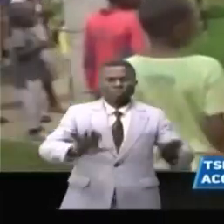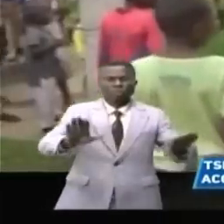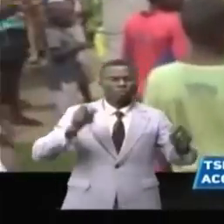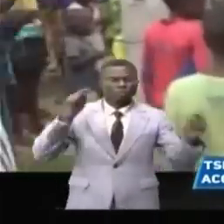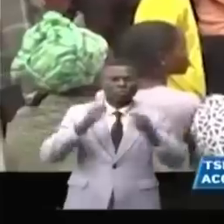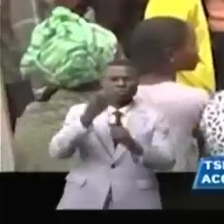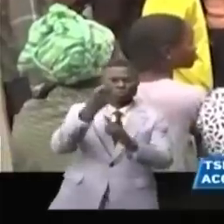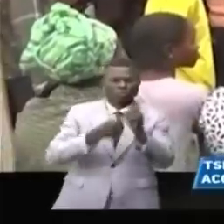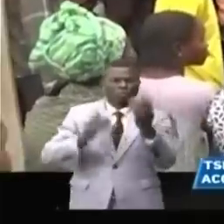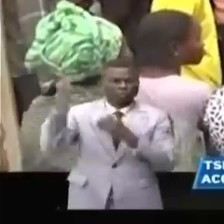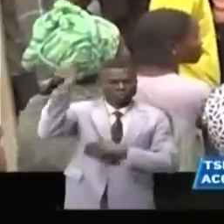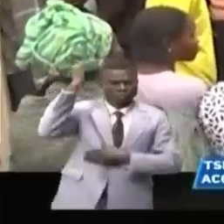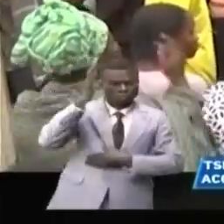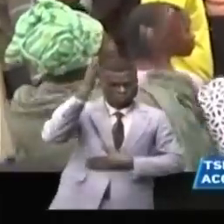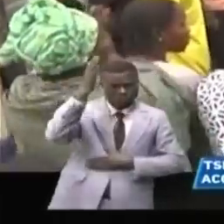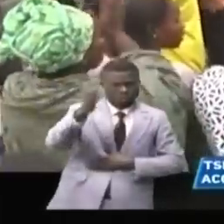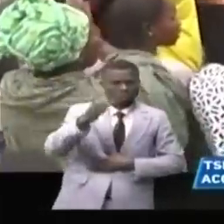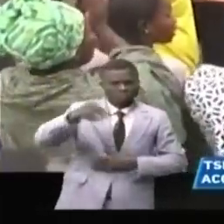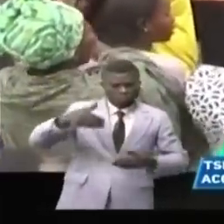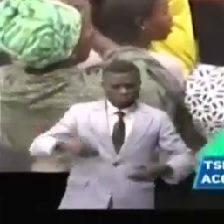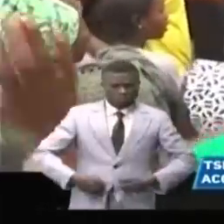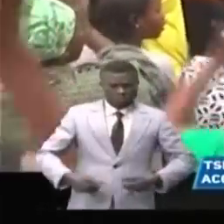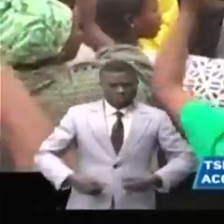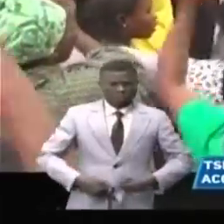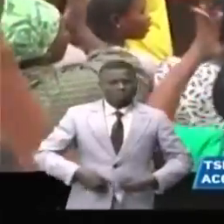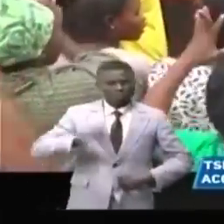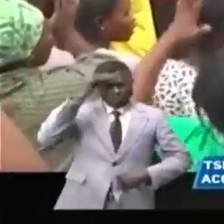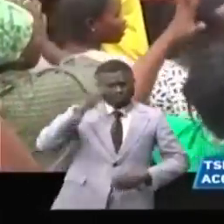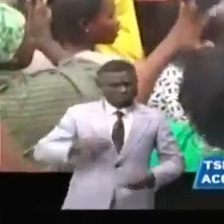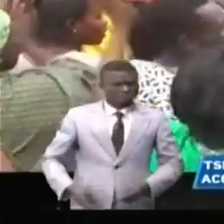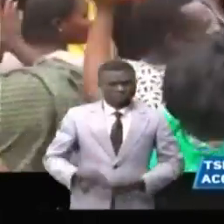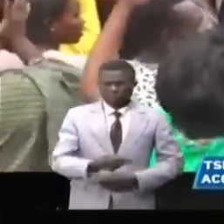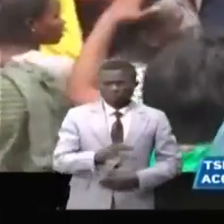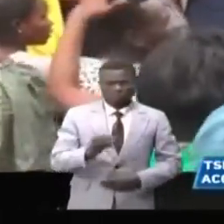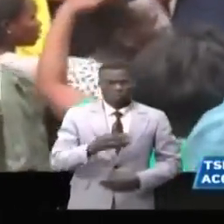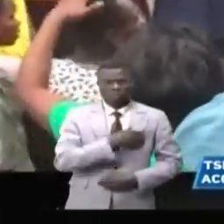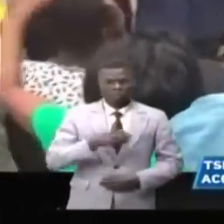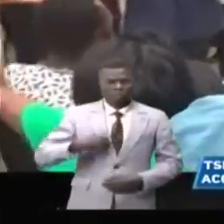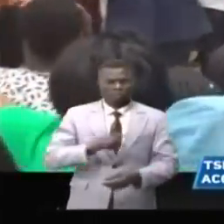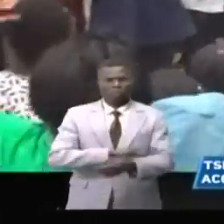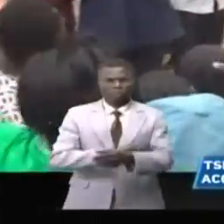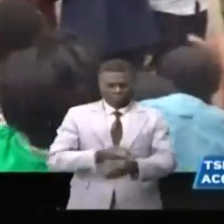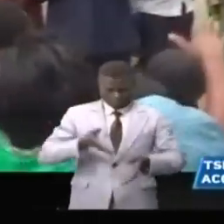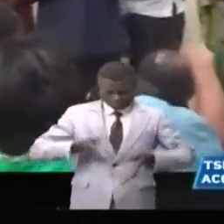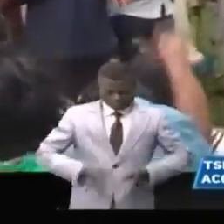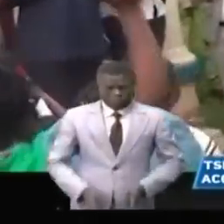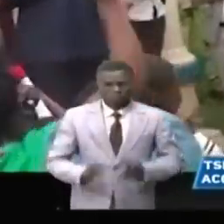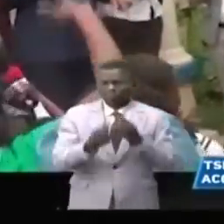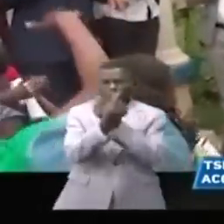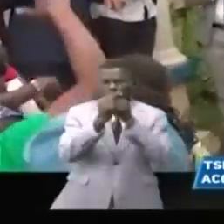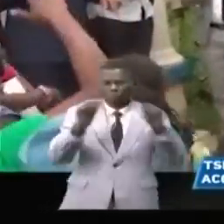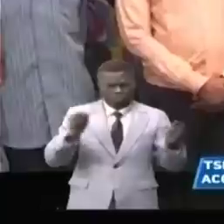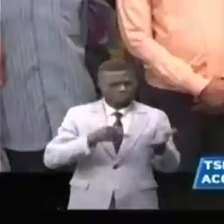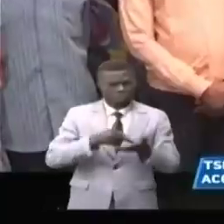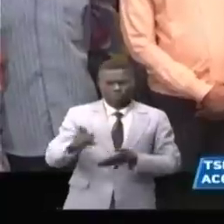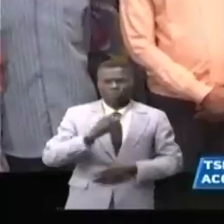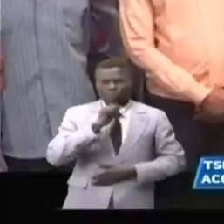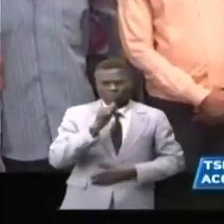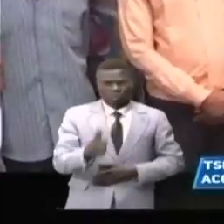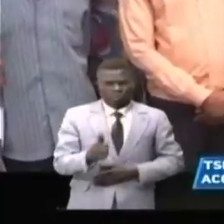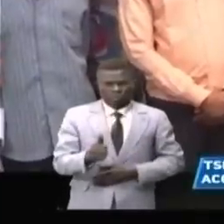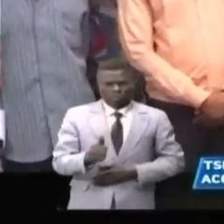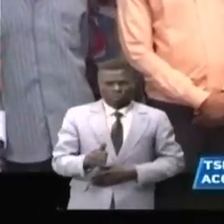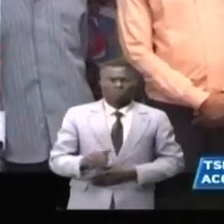décembre prochain au profit des jeunes garçons non circoncis et des femmes enceintes de cette partie de la ville de Kisangani.